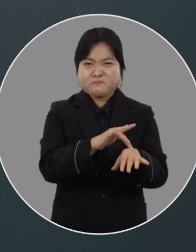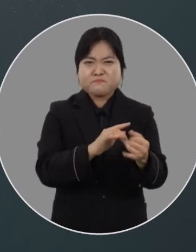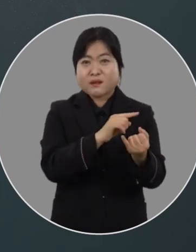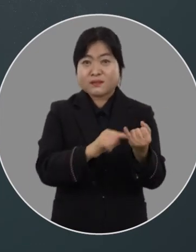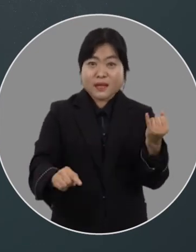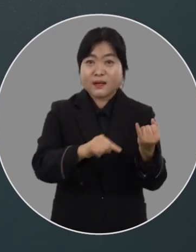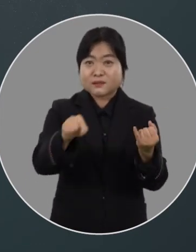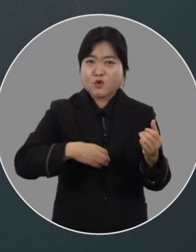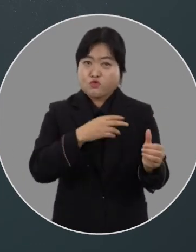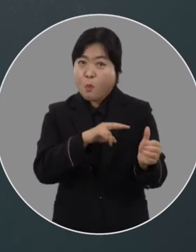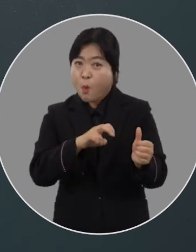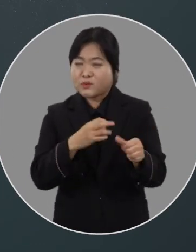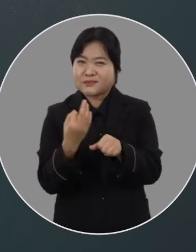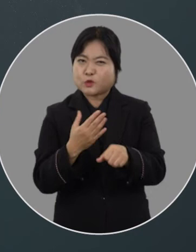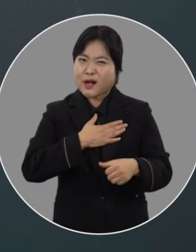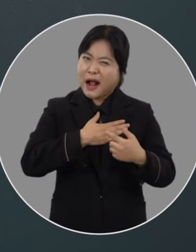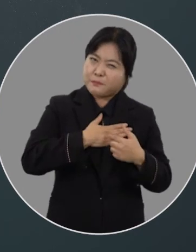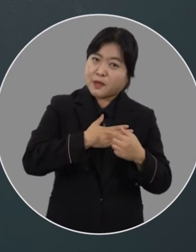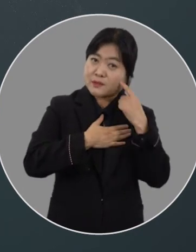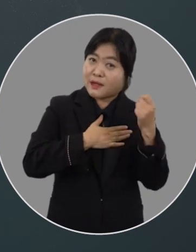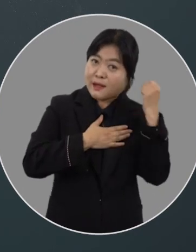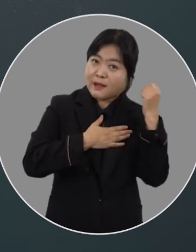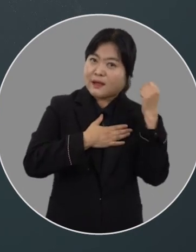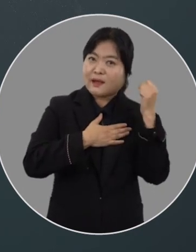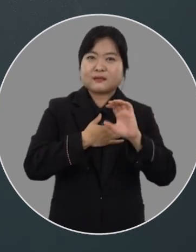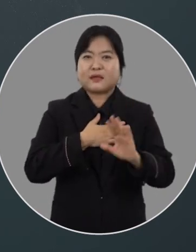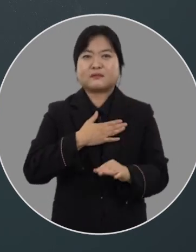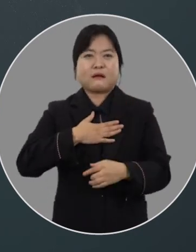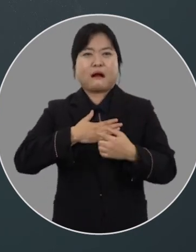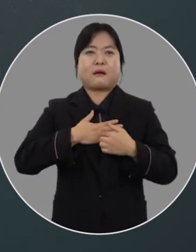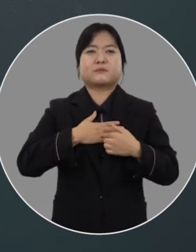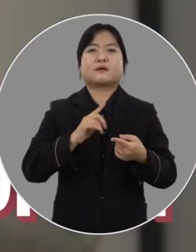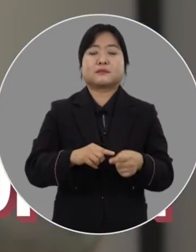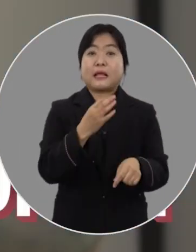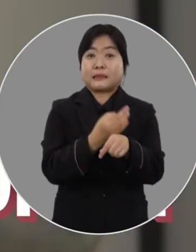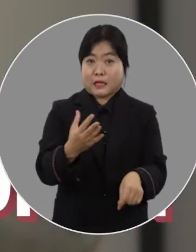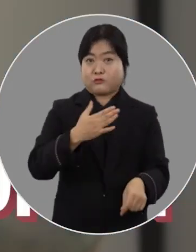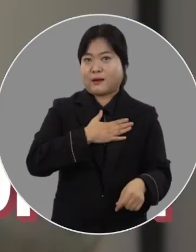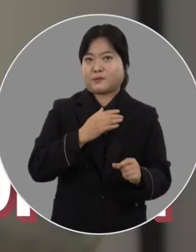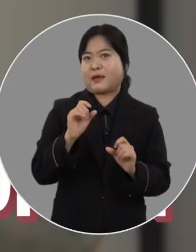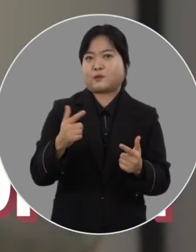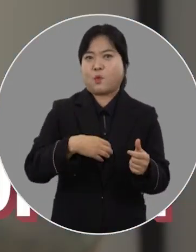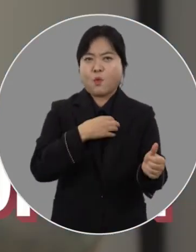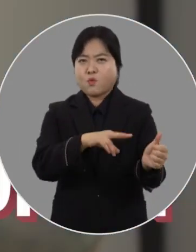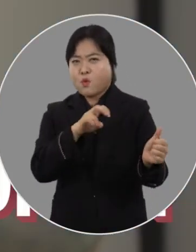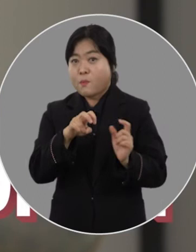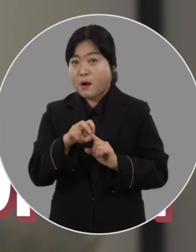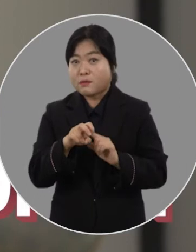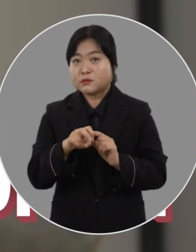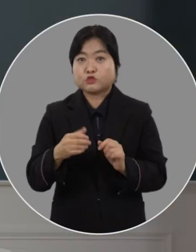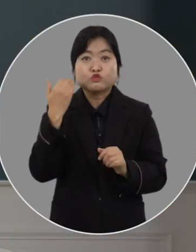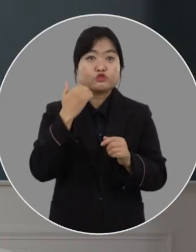것도 단순한 감정이라고 생각하기 쉬운데 이러한 감정이라는 것은 단순한 감정이 아니라 혐오라고